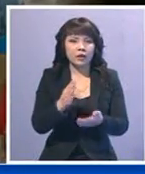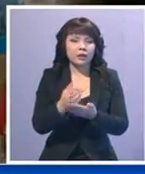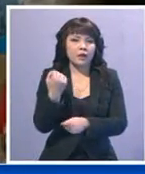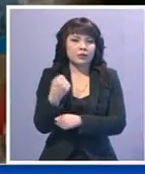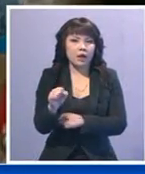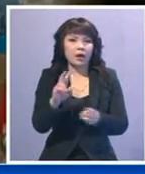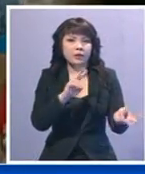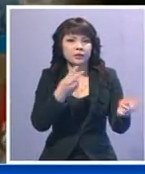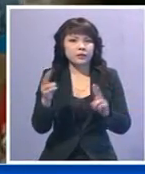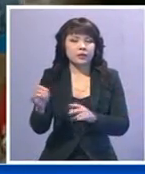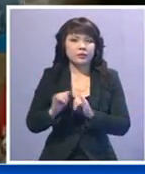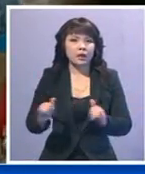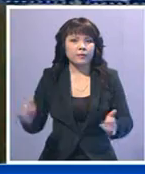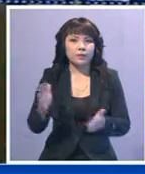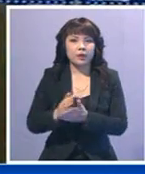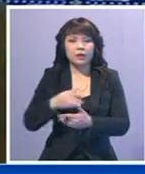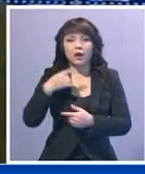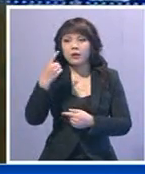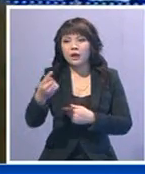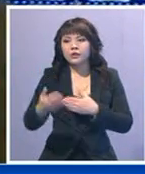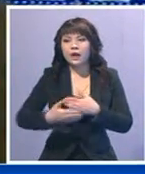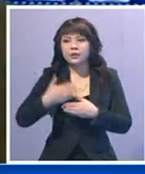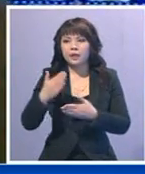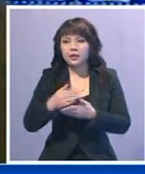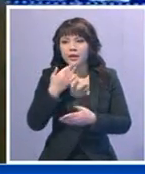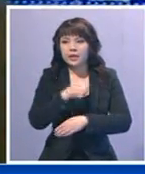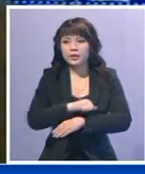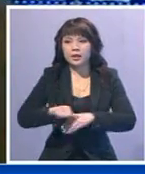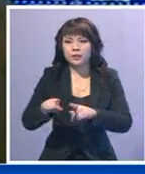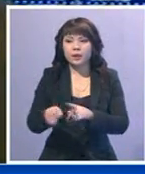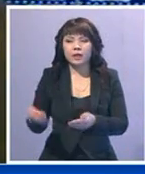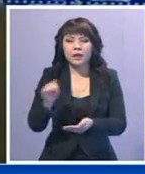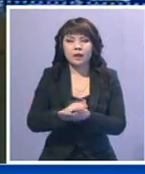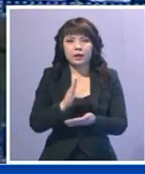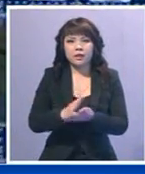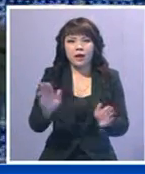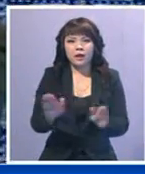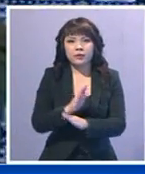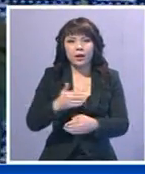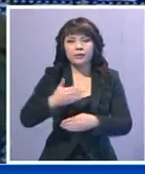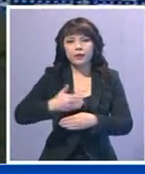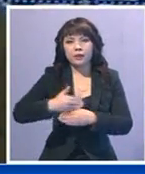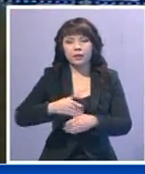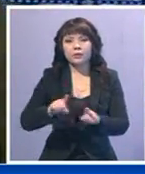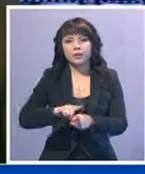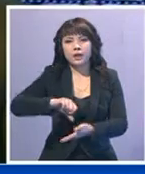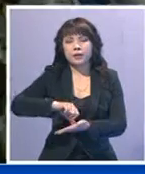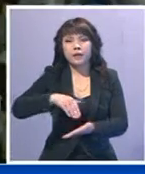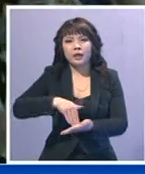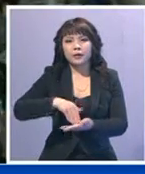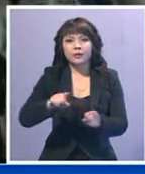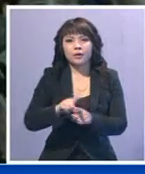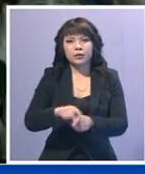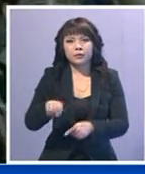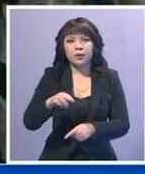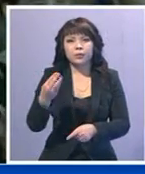дамытып, оны алыс жақын шетелдерге танытқан Абай атындағы мемлекеттік академиялық опера және балет театрының орындаушысы Дмитрий Сушкин